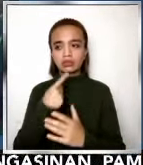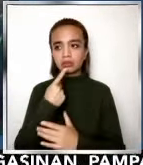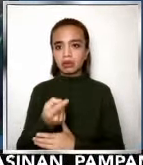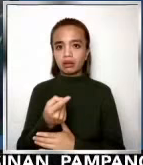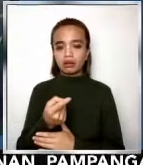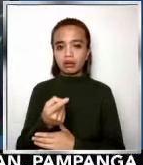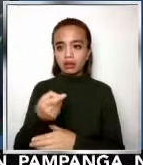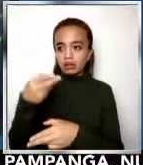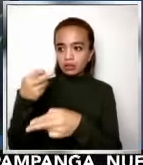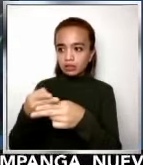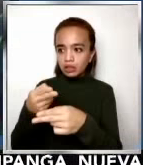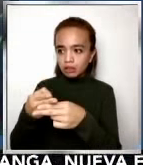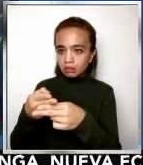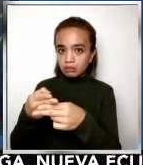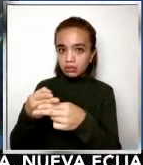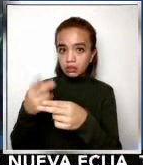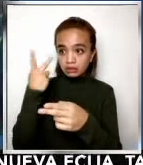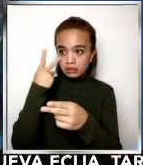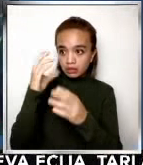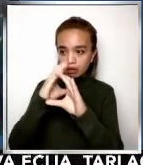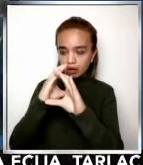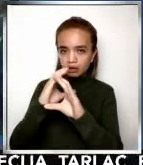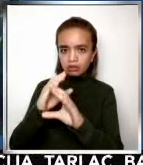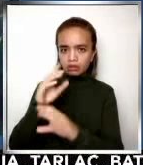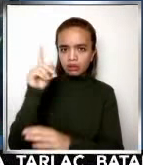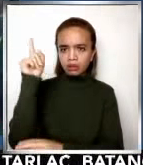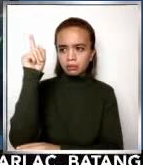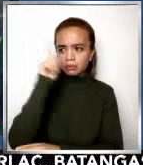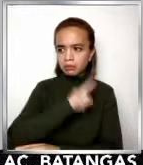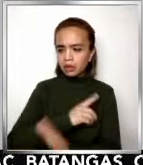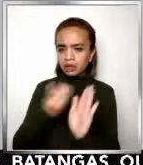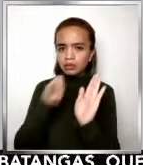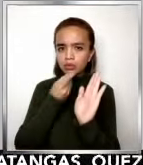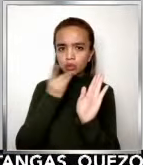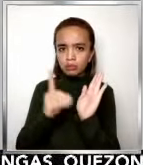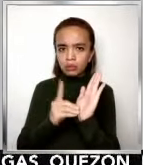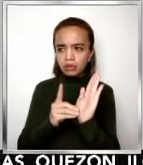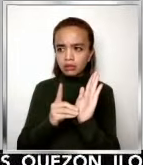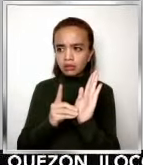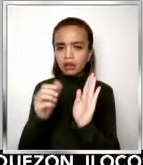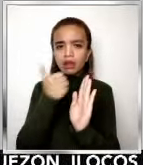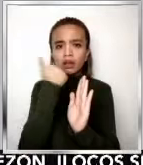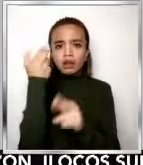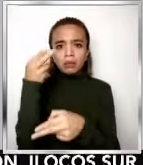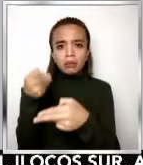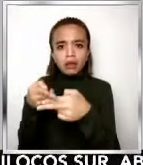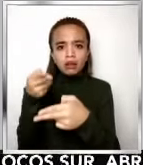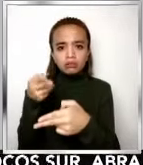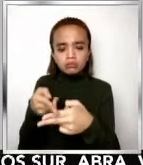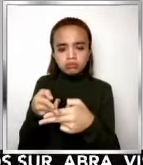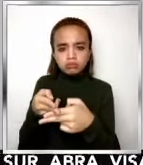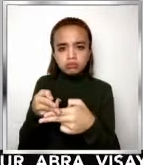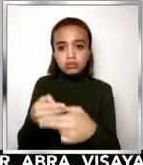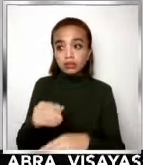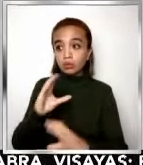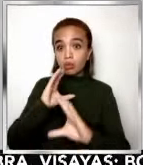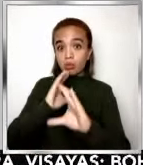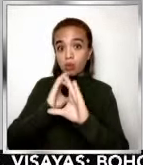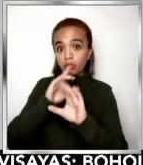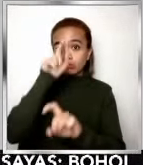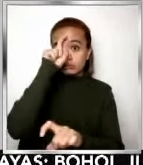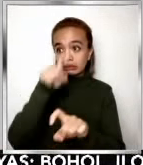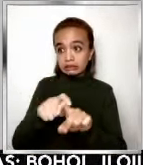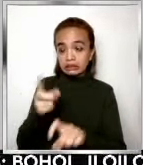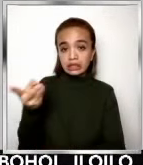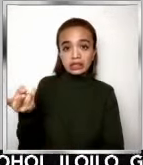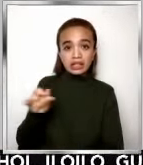ibang tao at peke ang dokumentong pinakita ng kaibigan. Ang mga kotseng pinaarkila kina Seth at Len,